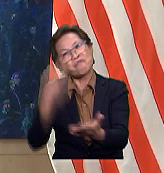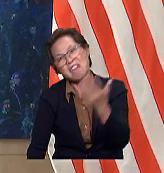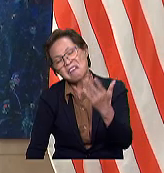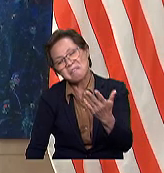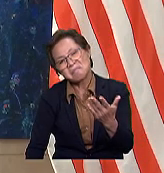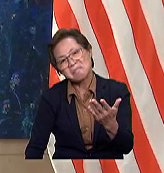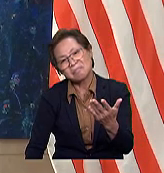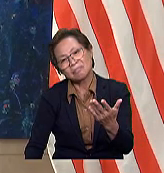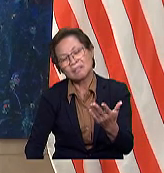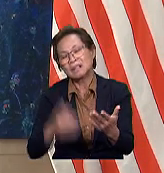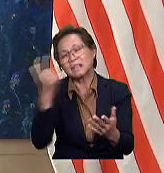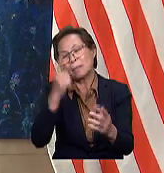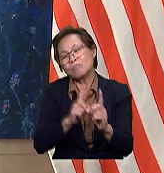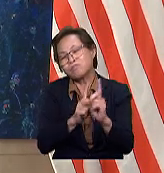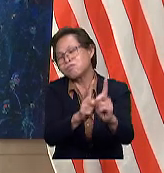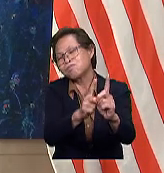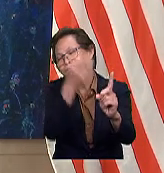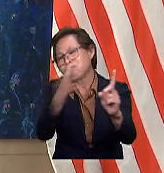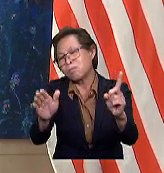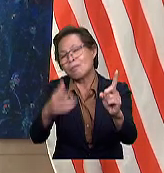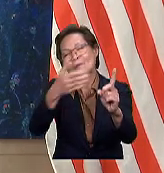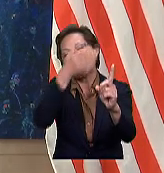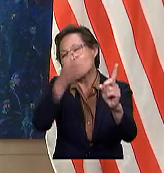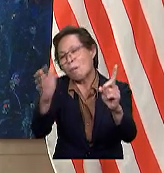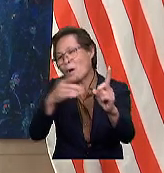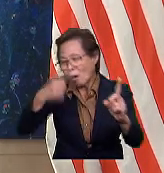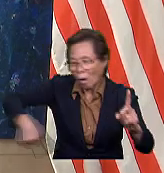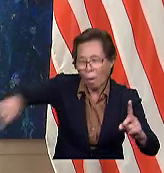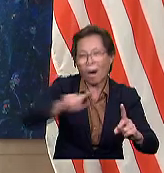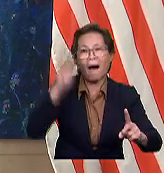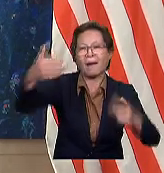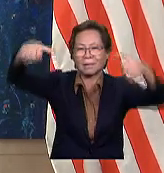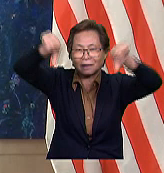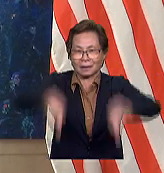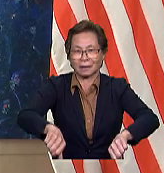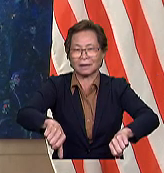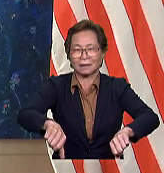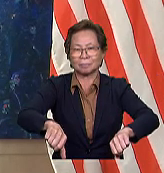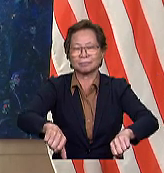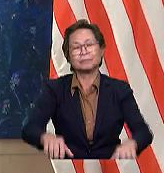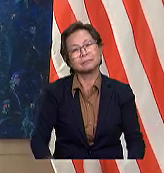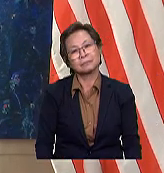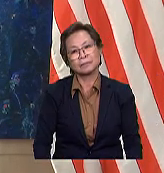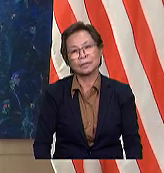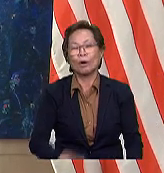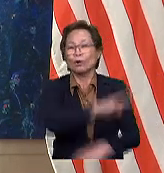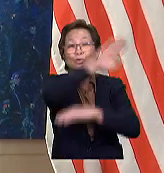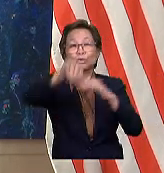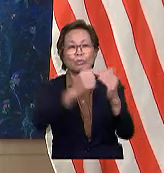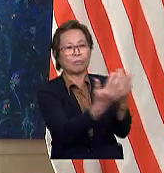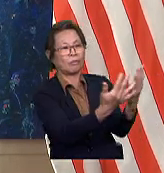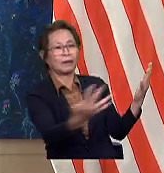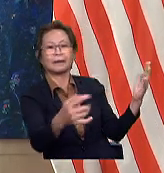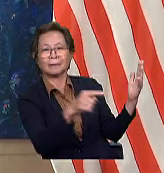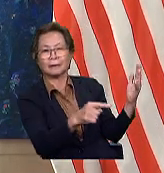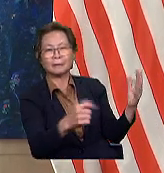mematuhi Arahan I make kita semua akan gagal naudzubillah Hai kepada para front Lines